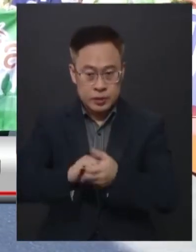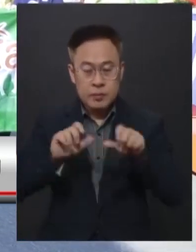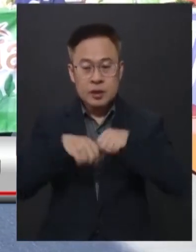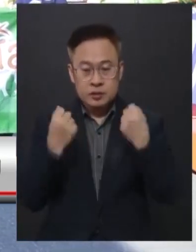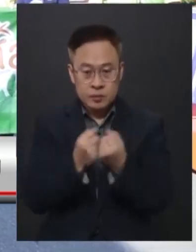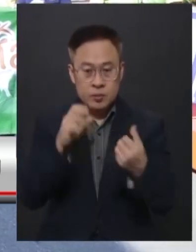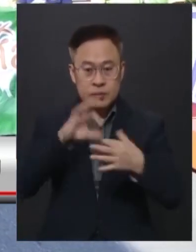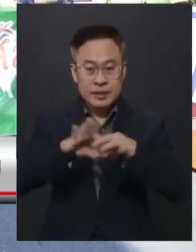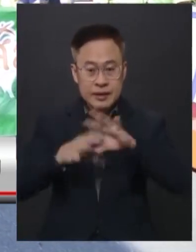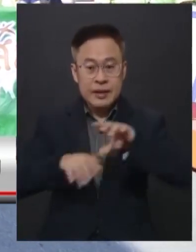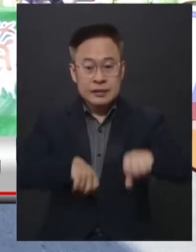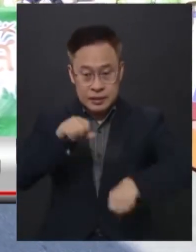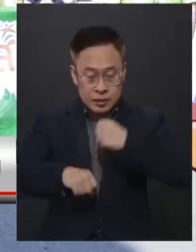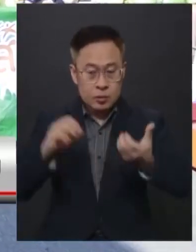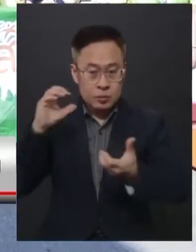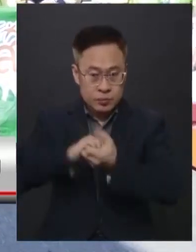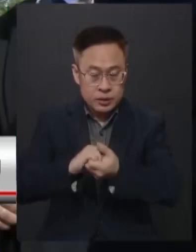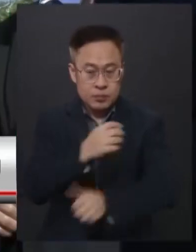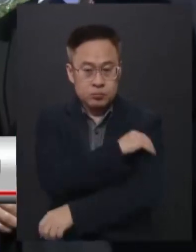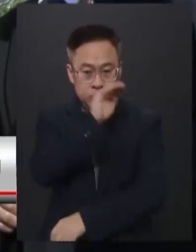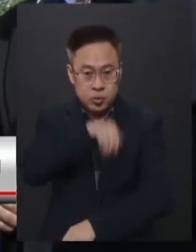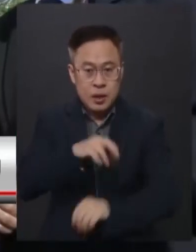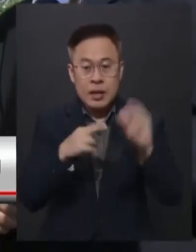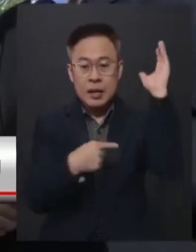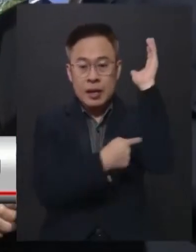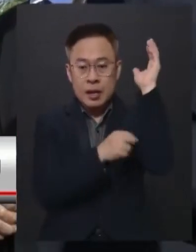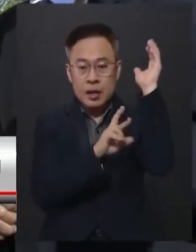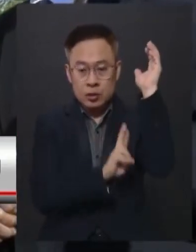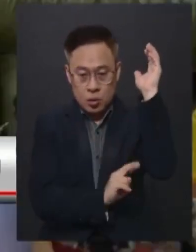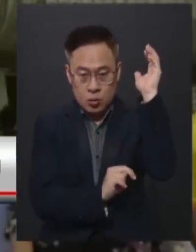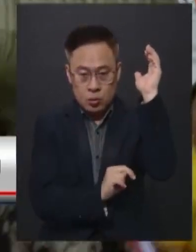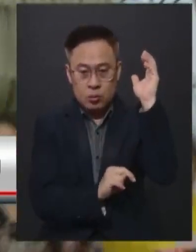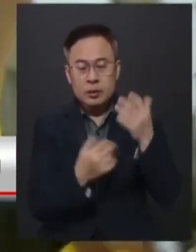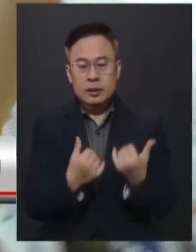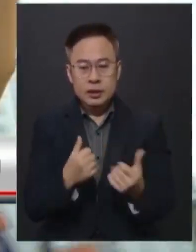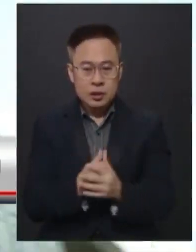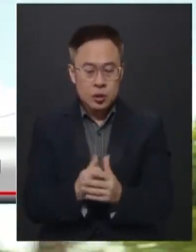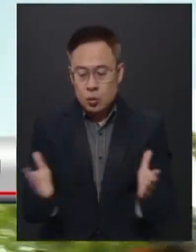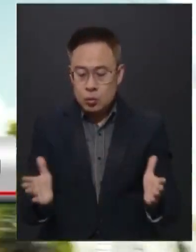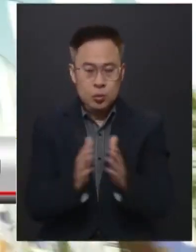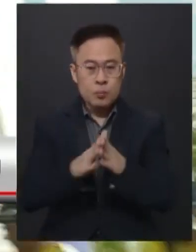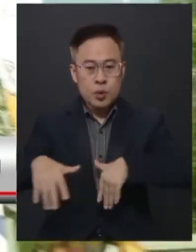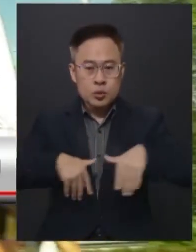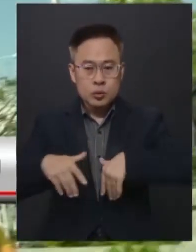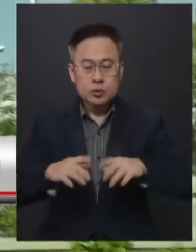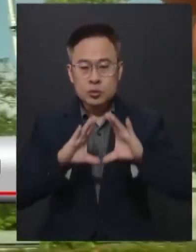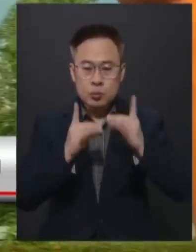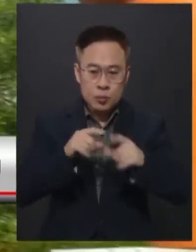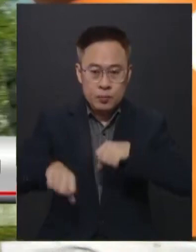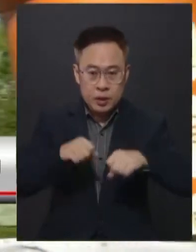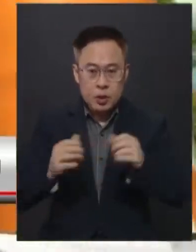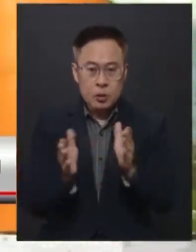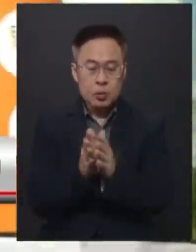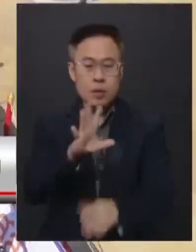านและองค์การบริหารส่วนจังหวัดระนองค่ะก็มีนักปั่นจากชมรมจักรยานจังหวัดระนองกว่า500คนเลยทีเดียวที่มาร่วมกิจกรรมในครั้